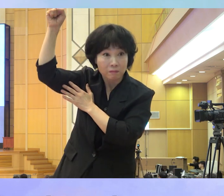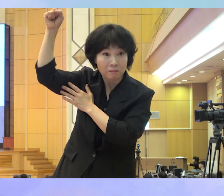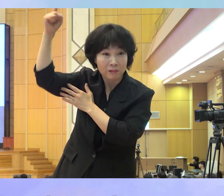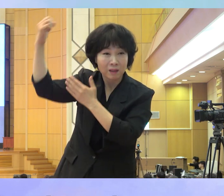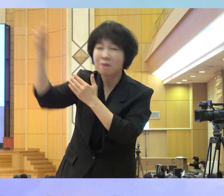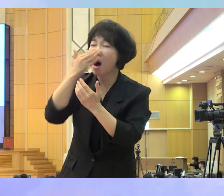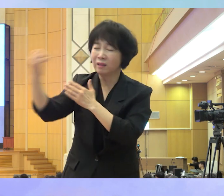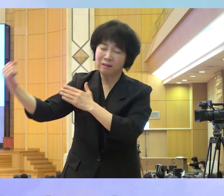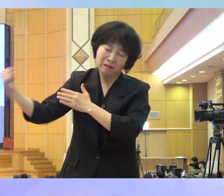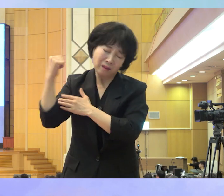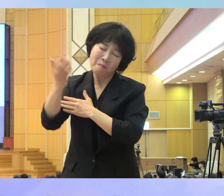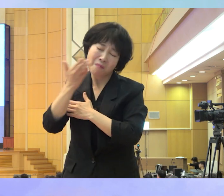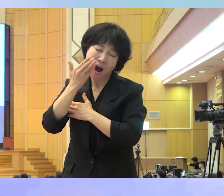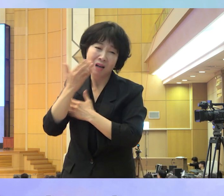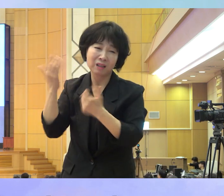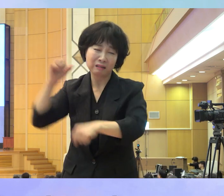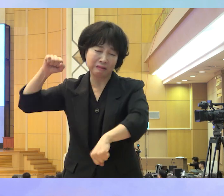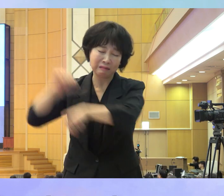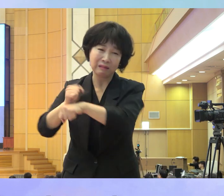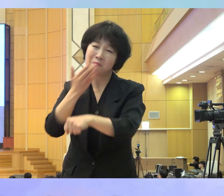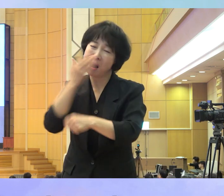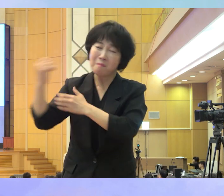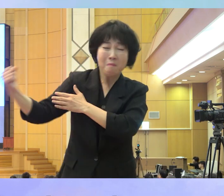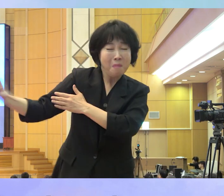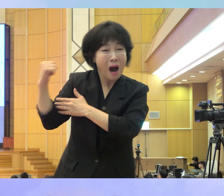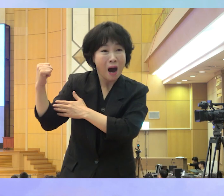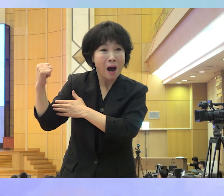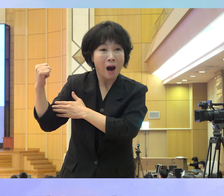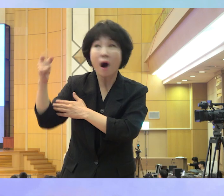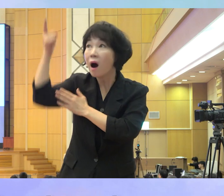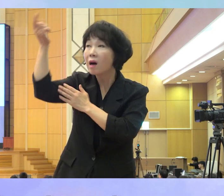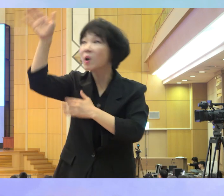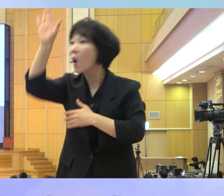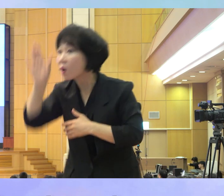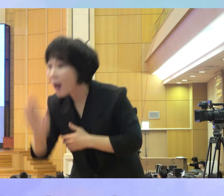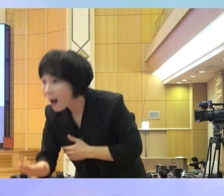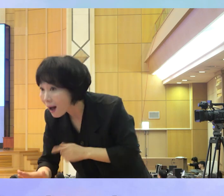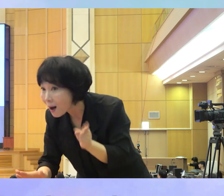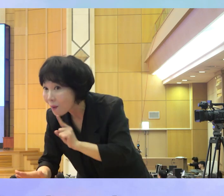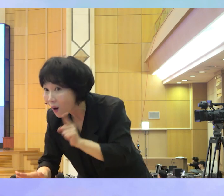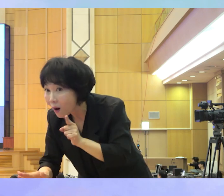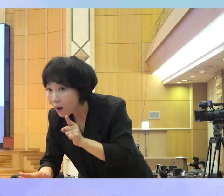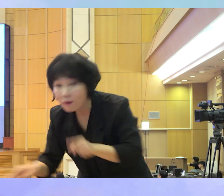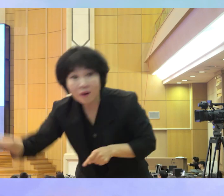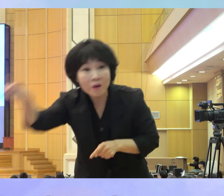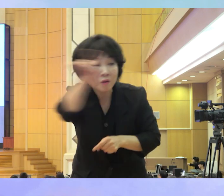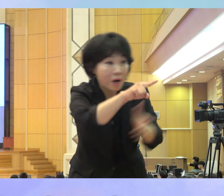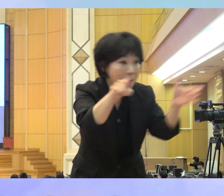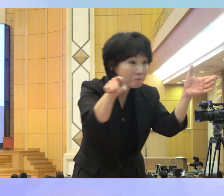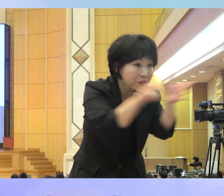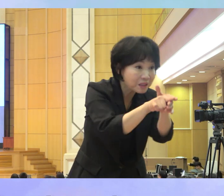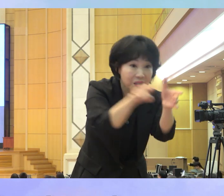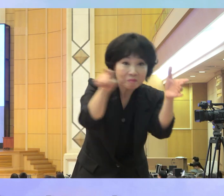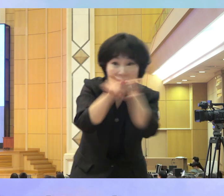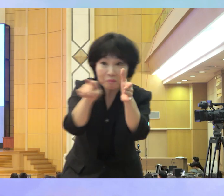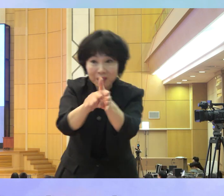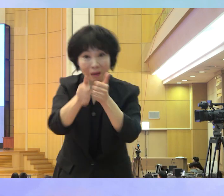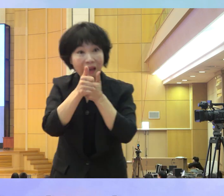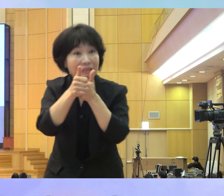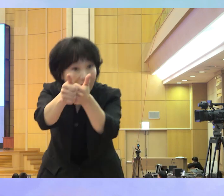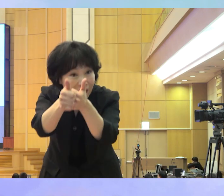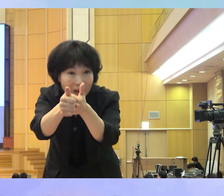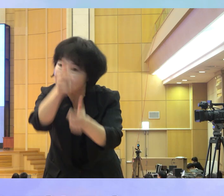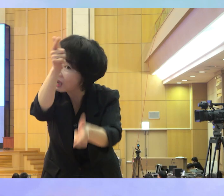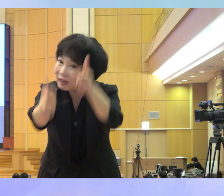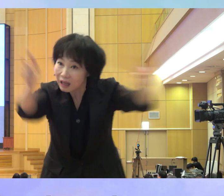무소불능하신 하나님, 무엇이니 못할 것이 없는 하나님이지만 믿음에 따라 역사하기 때문에 때로는 우리